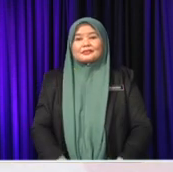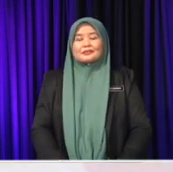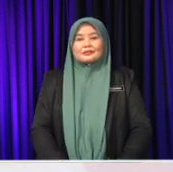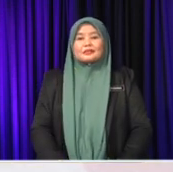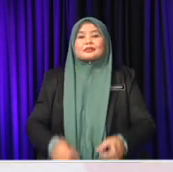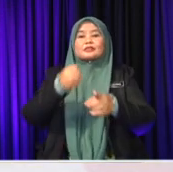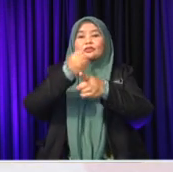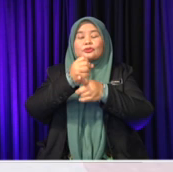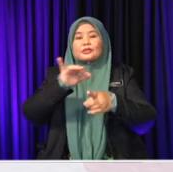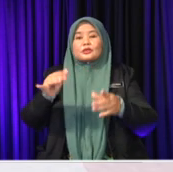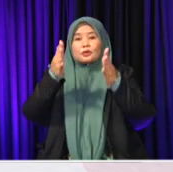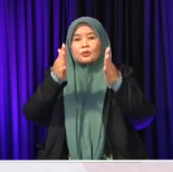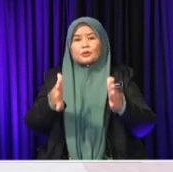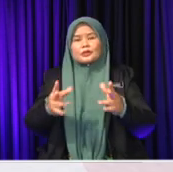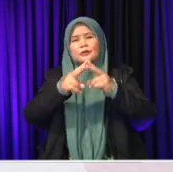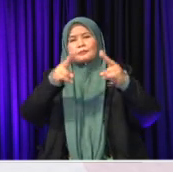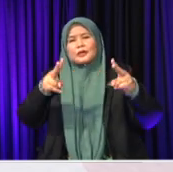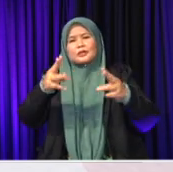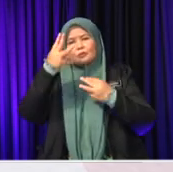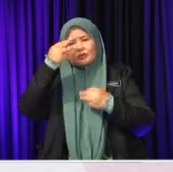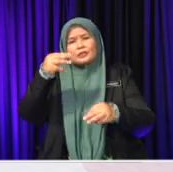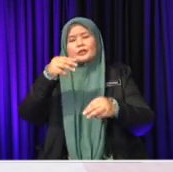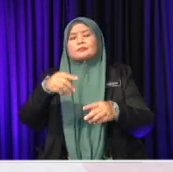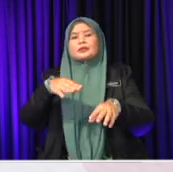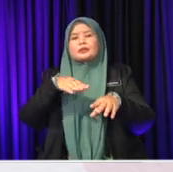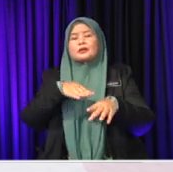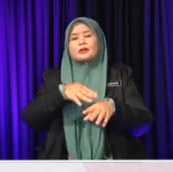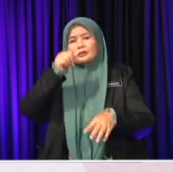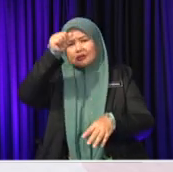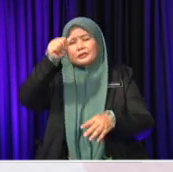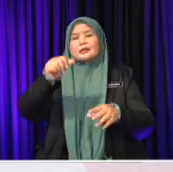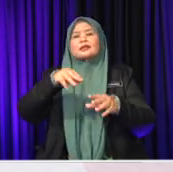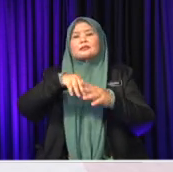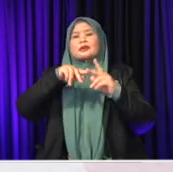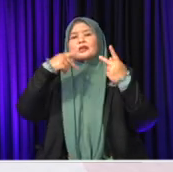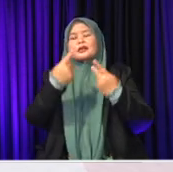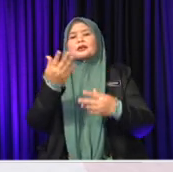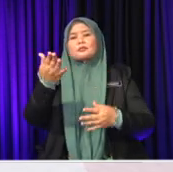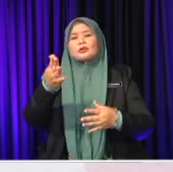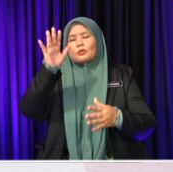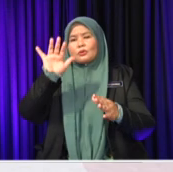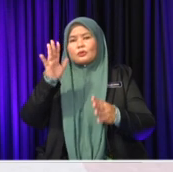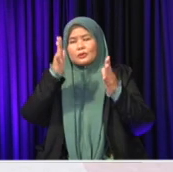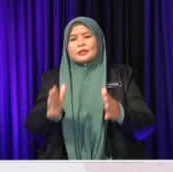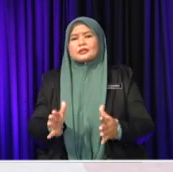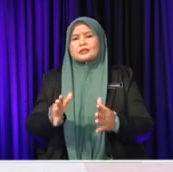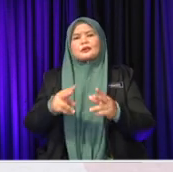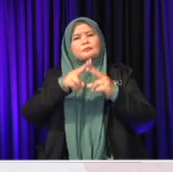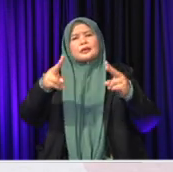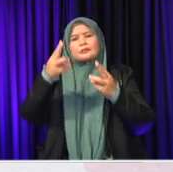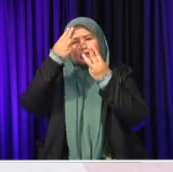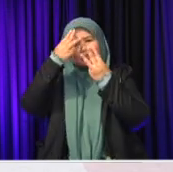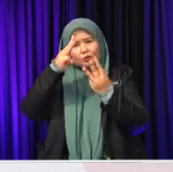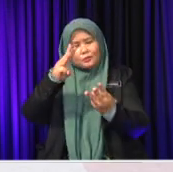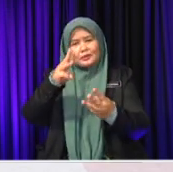Sesungguhnya orang yang paling mulia disisi Allah dalam kalangan kamu ialah orang yang paling bertakwa dan yang